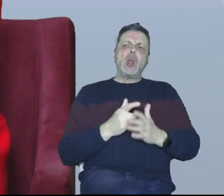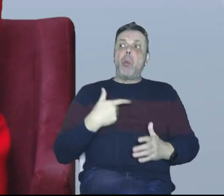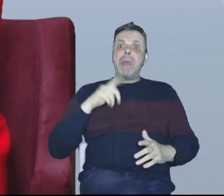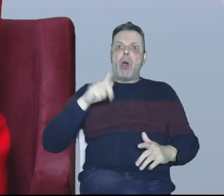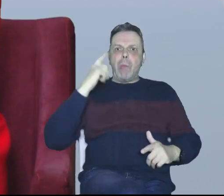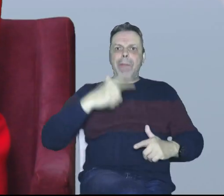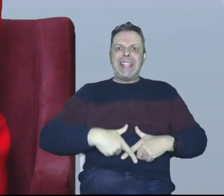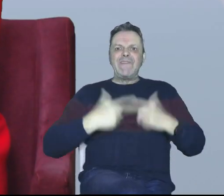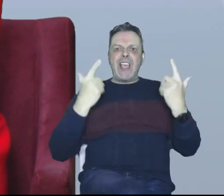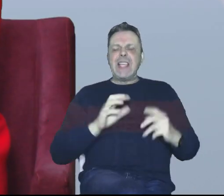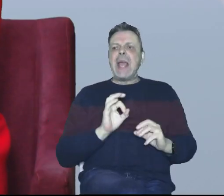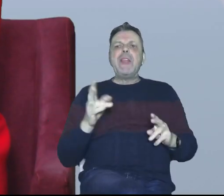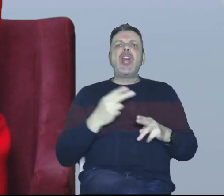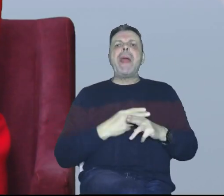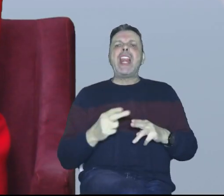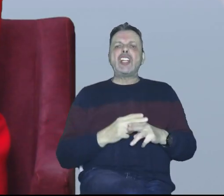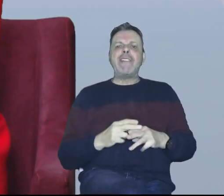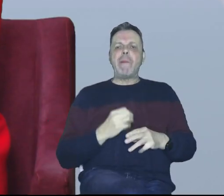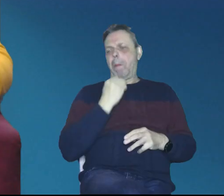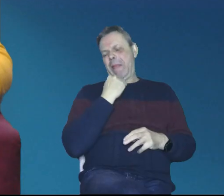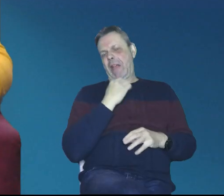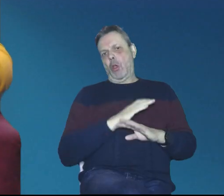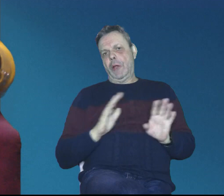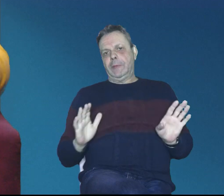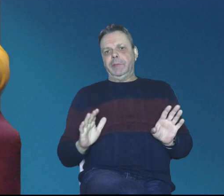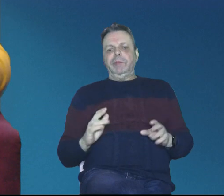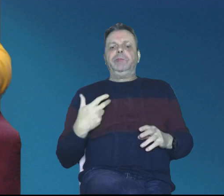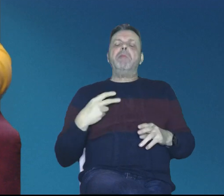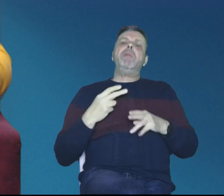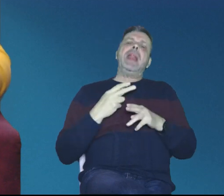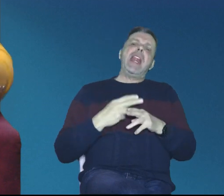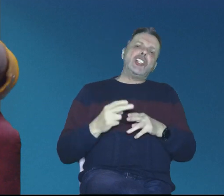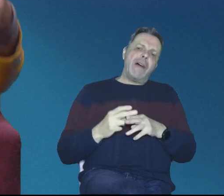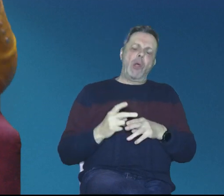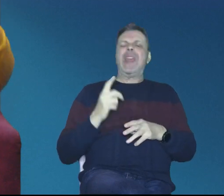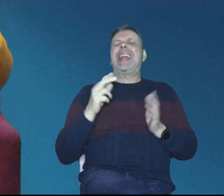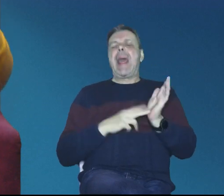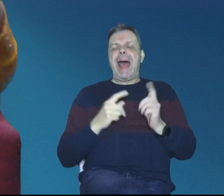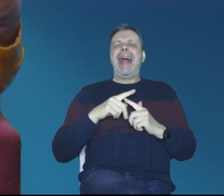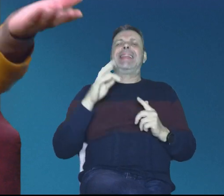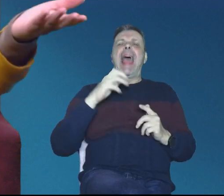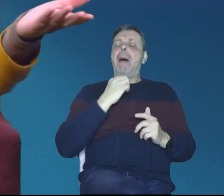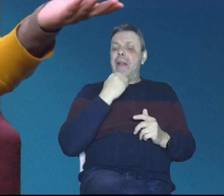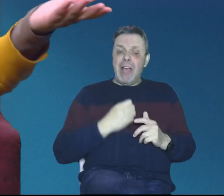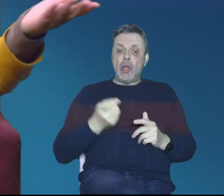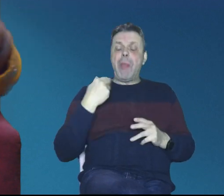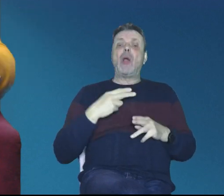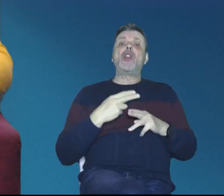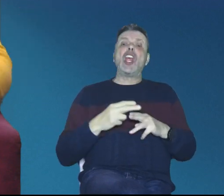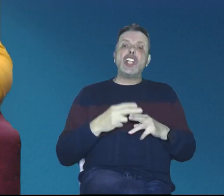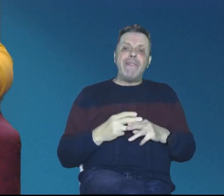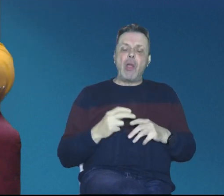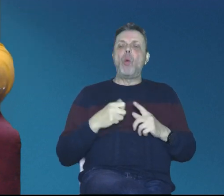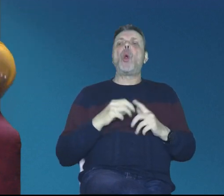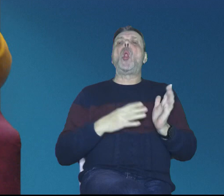trenutku, kolegica i ja moramo biti svjesne da ništa ne rješavamo privatno. Znači, ne rješavaju Irena i Tea